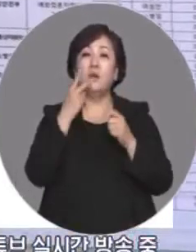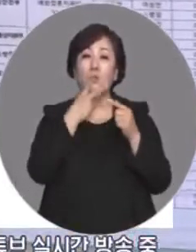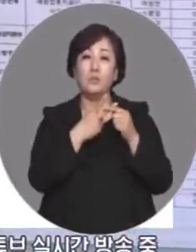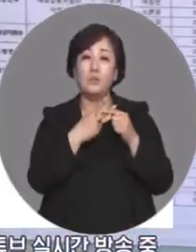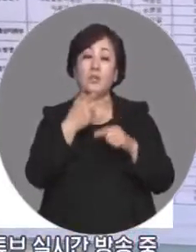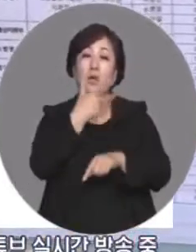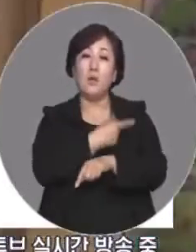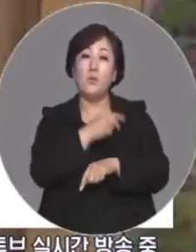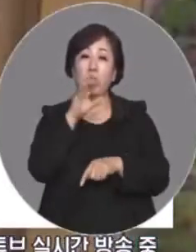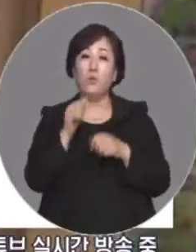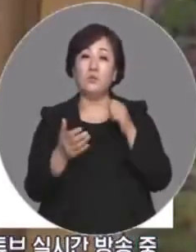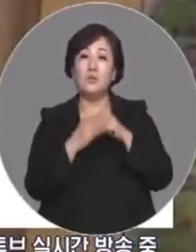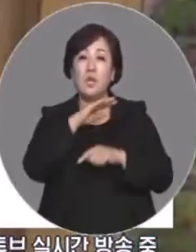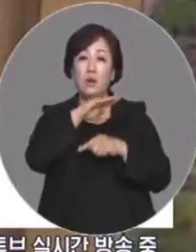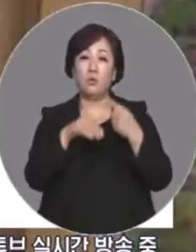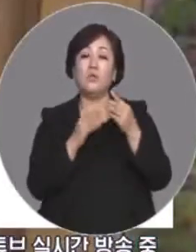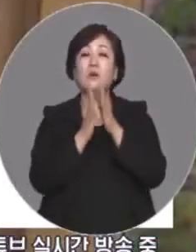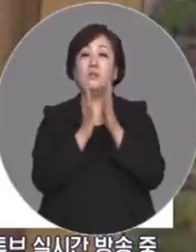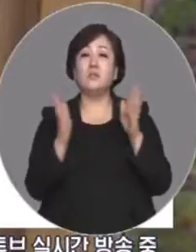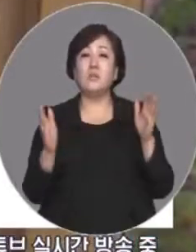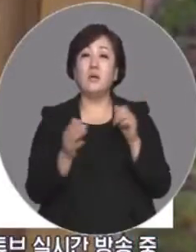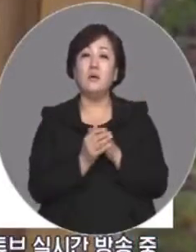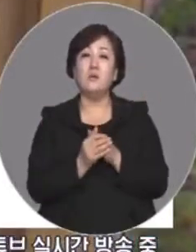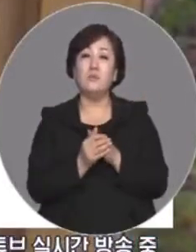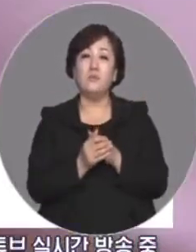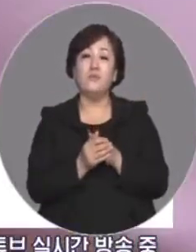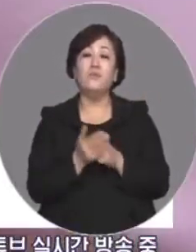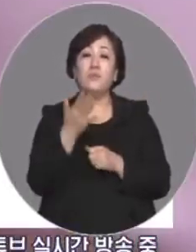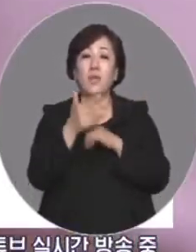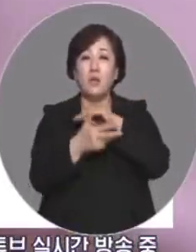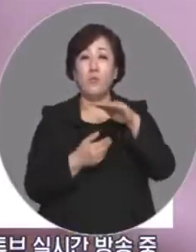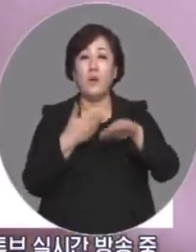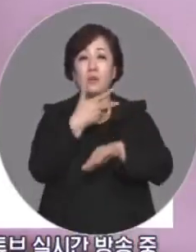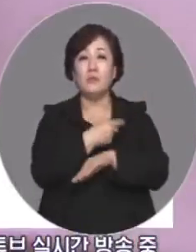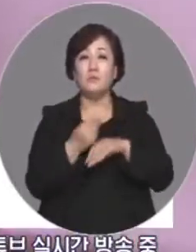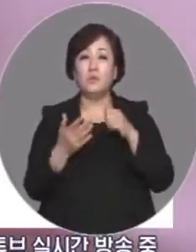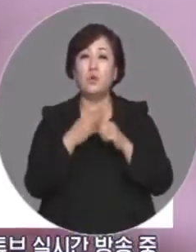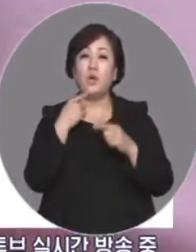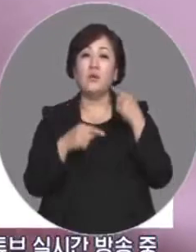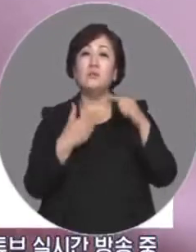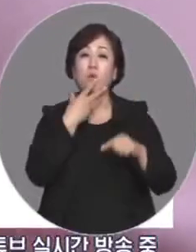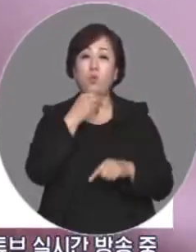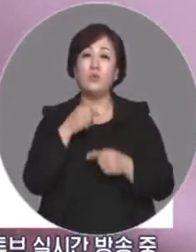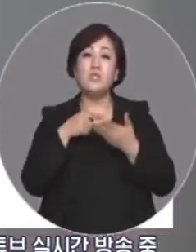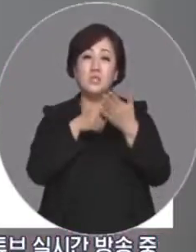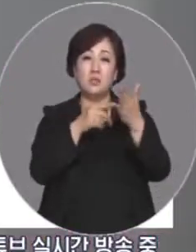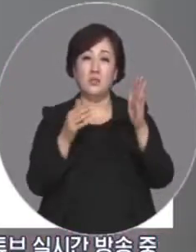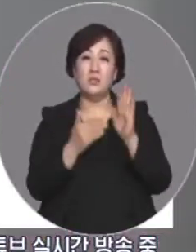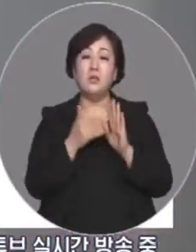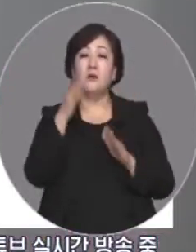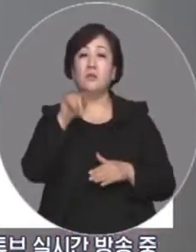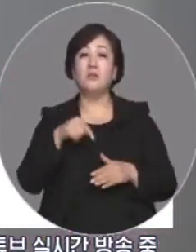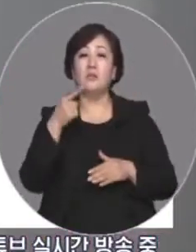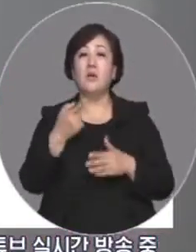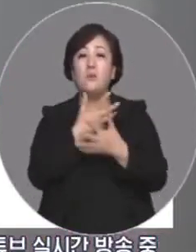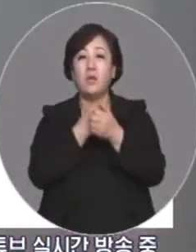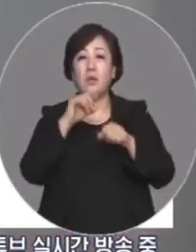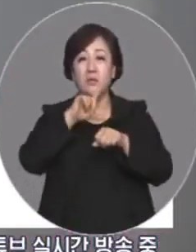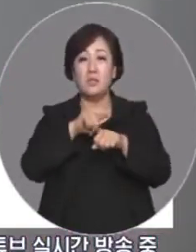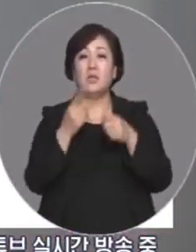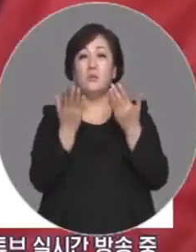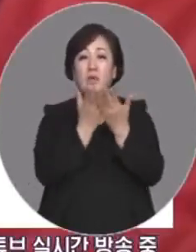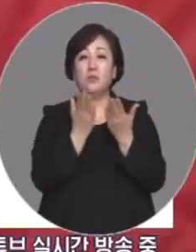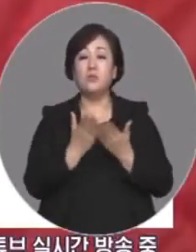예방접종센터를 설치해 운영에 들어간다고 밝혔습니다. 예방접종은 행정복지센터에서 예약을 한 뒤 정해진 시간에 맞춰